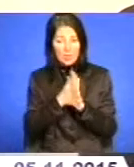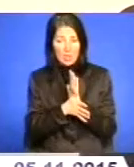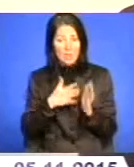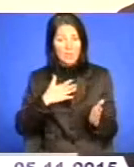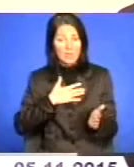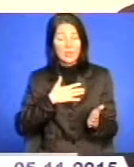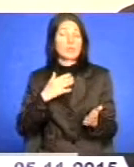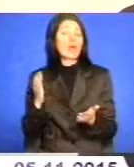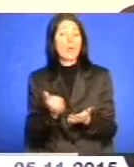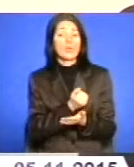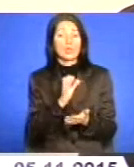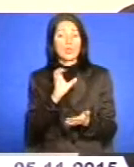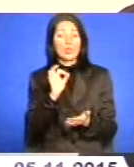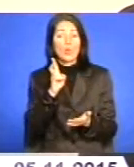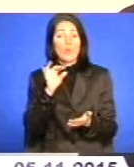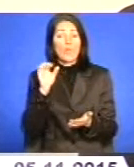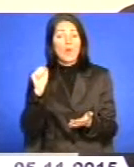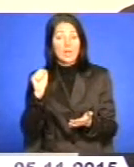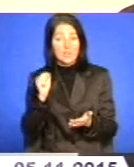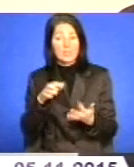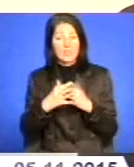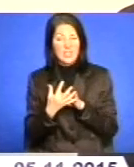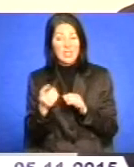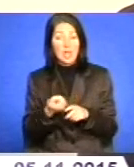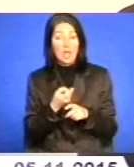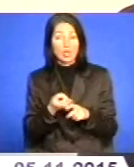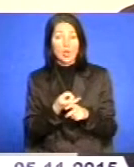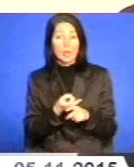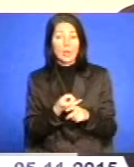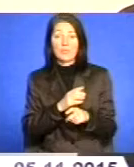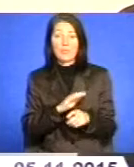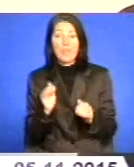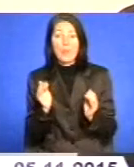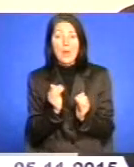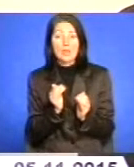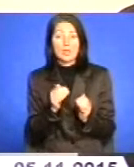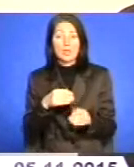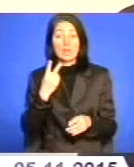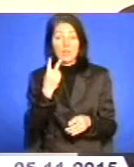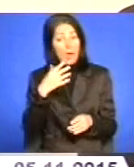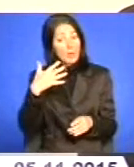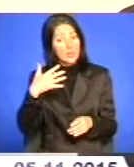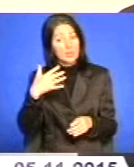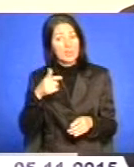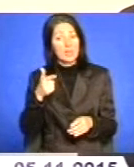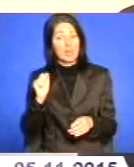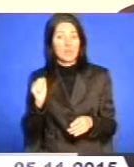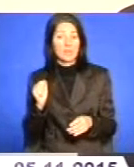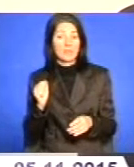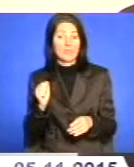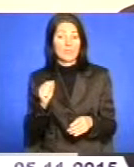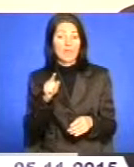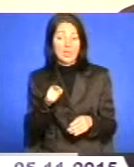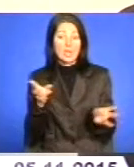вийшла собівартість в селі картоплі не менше 2,50 гривень, а